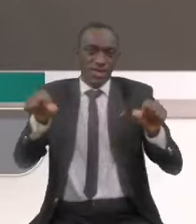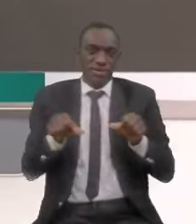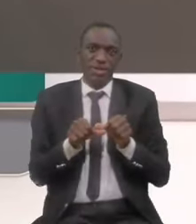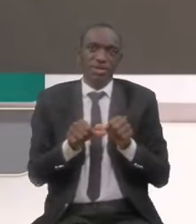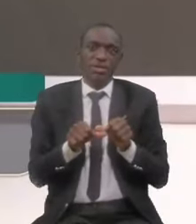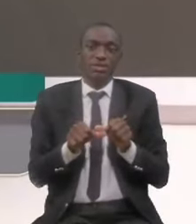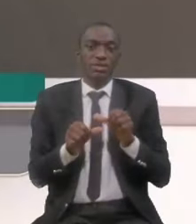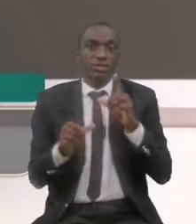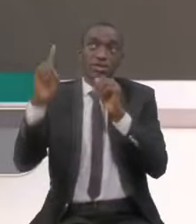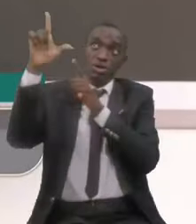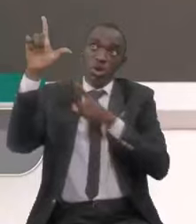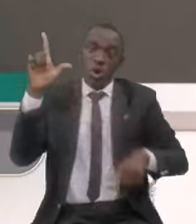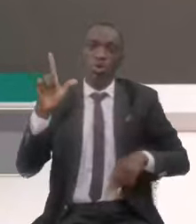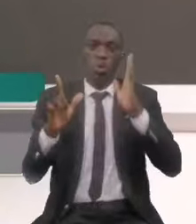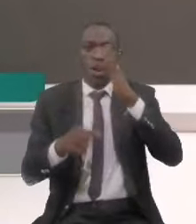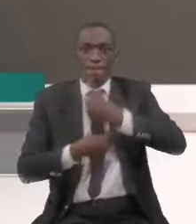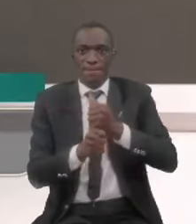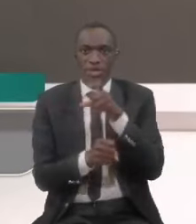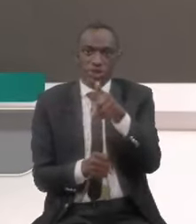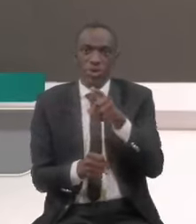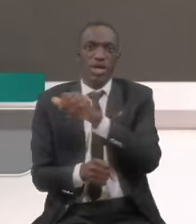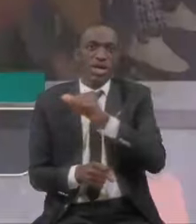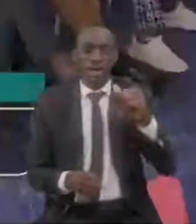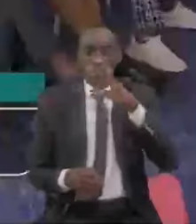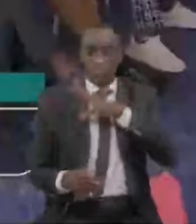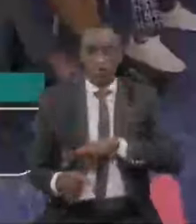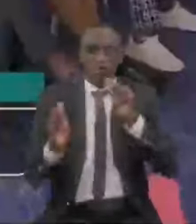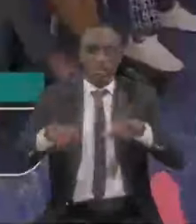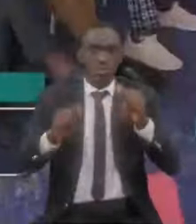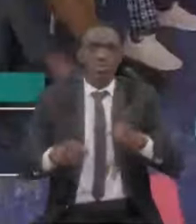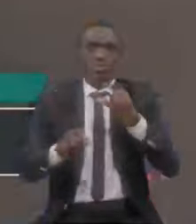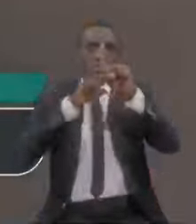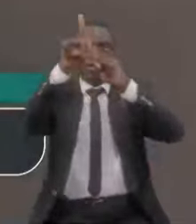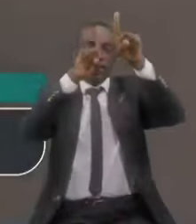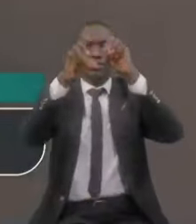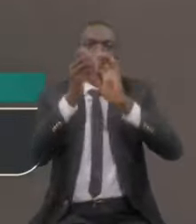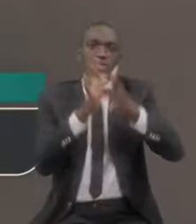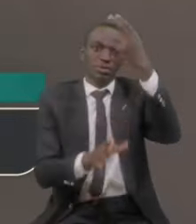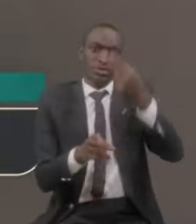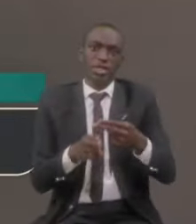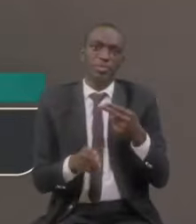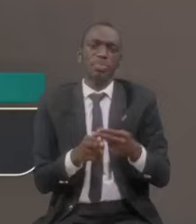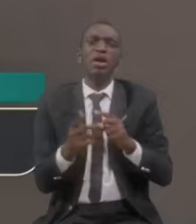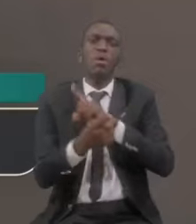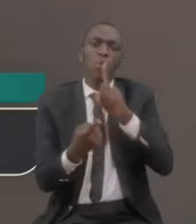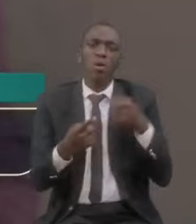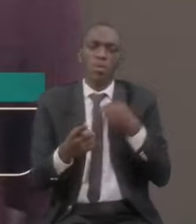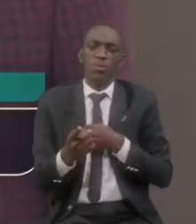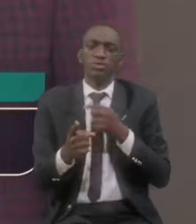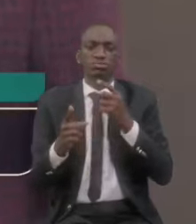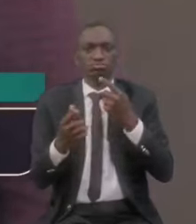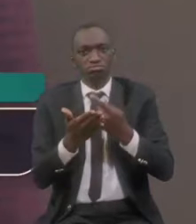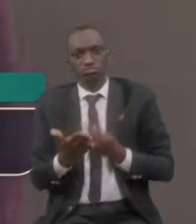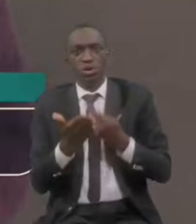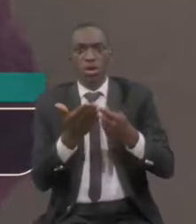monde, le Seigneur fera de toi une étoile profitable. Maintenant, quand nous parlons d'étoiles, il y